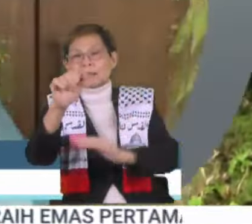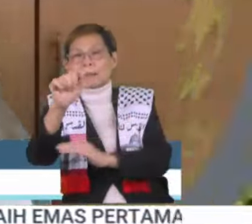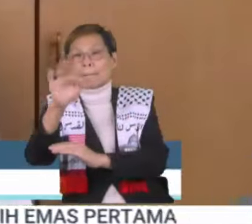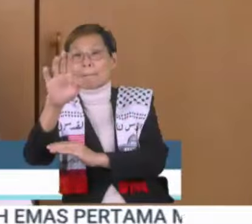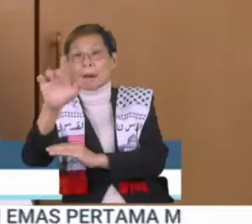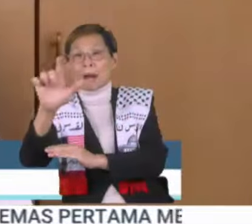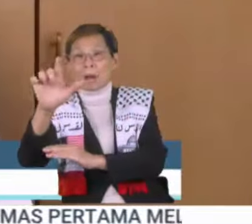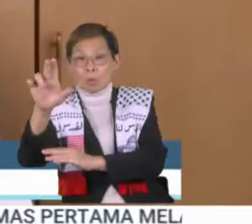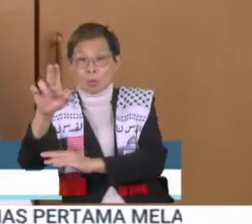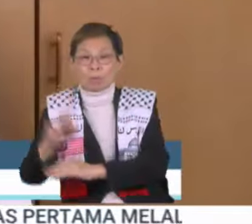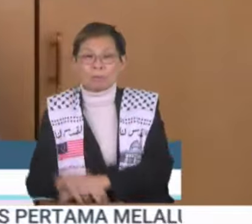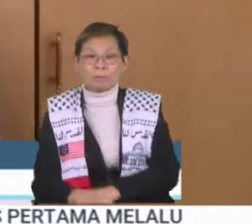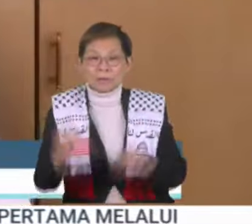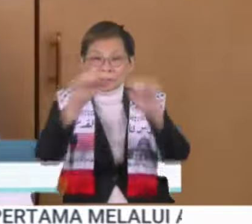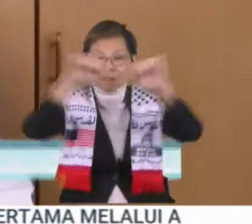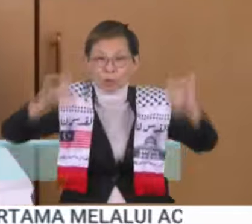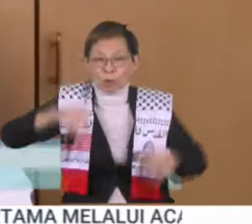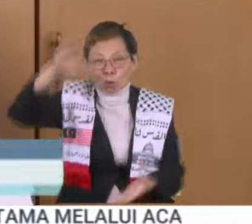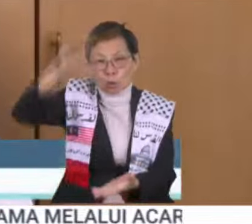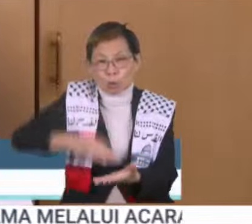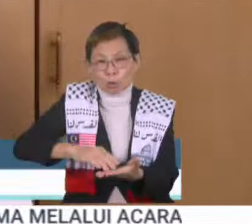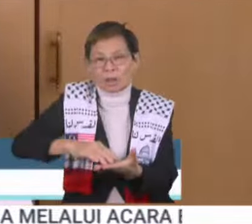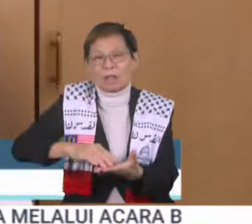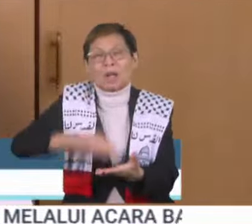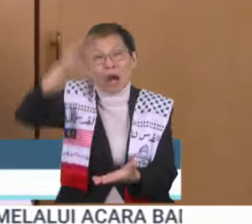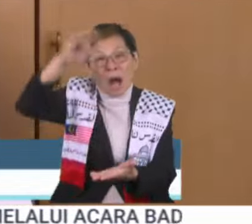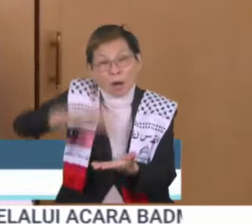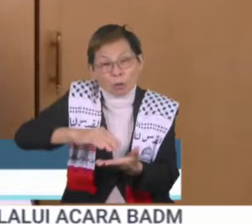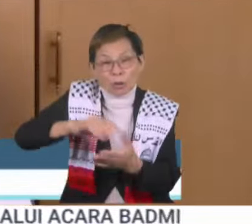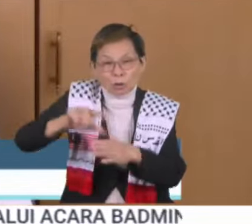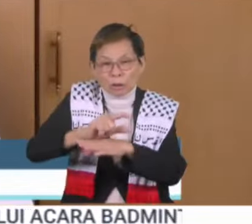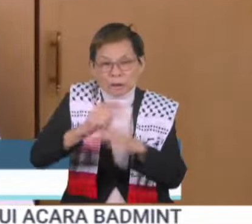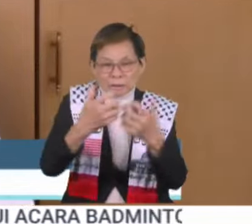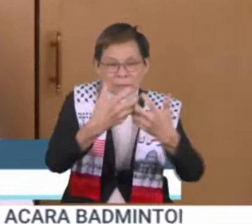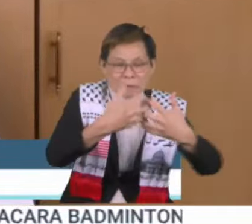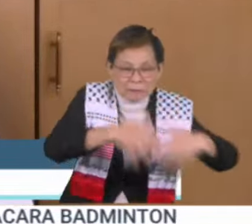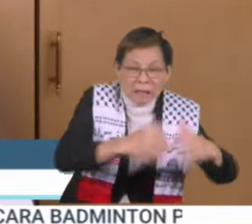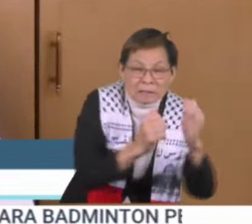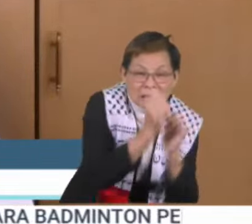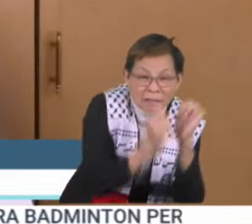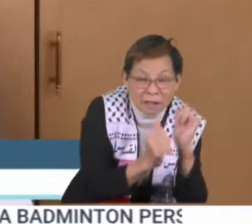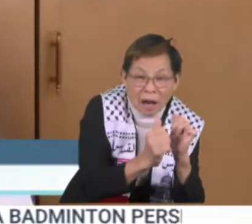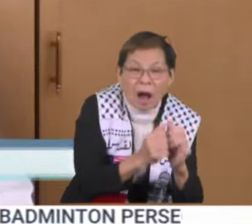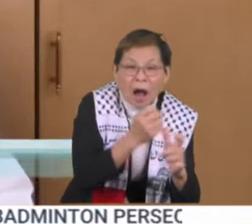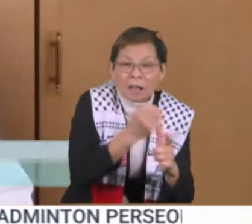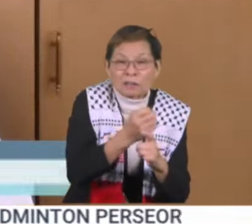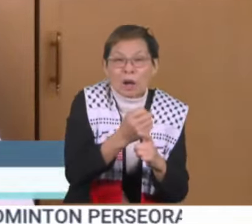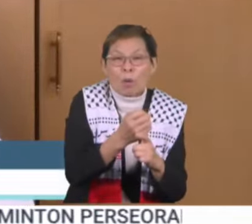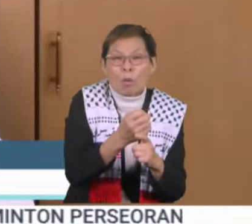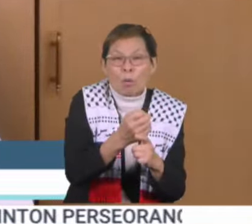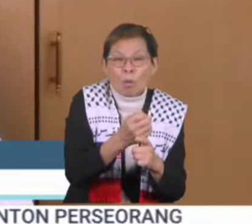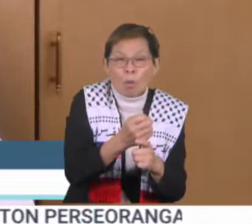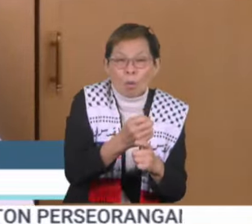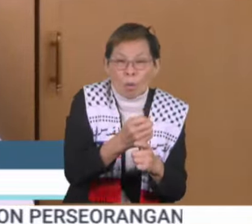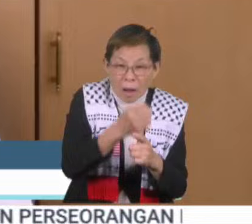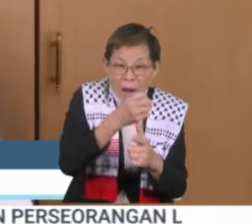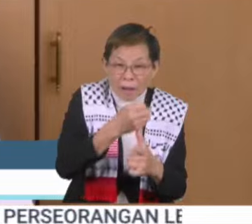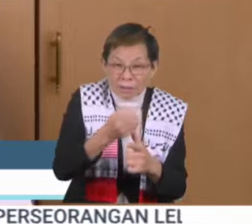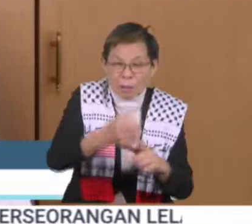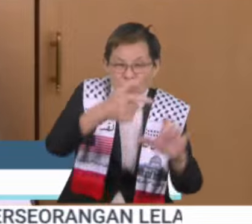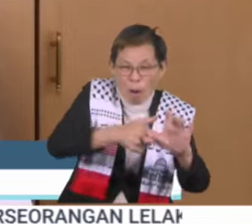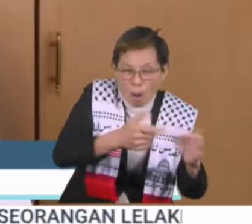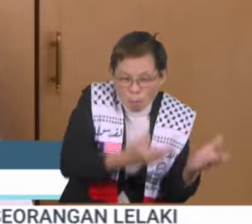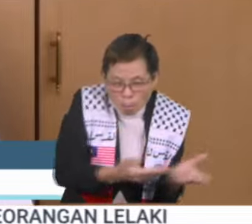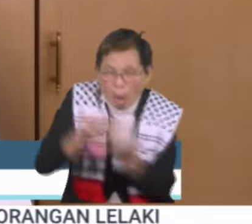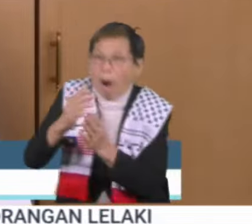ini diharap dapat mengurangkan penggunaan generator dan bahan api yang perlu dibawa naik setiap hari. Ini merupakan salah